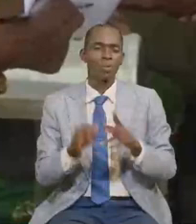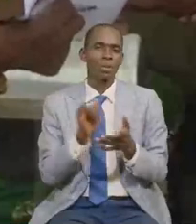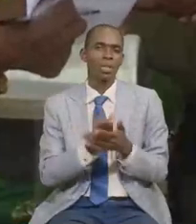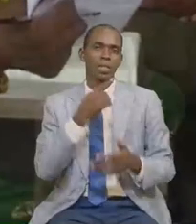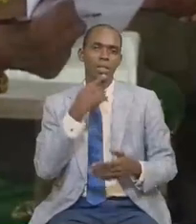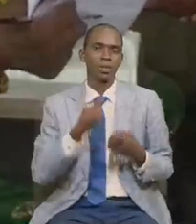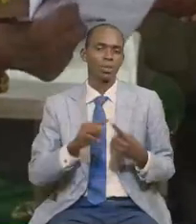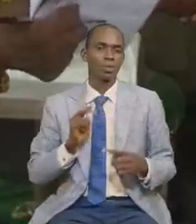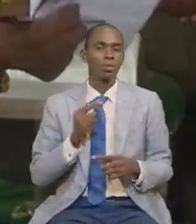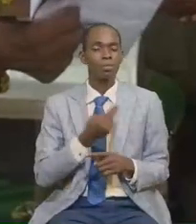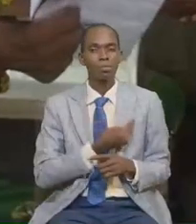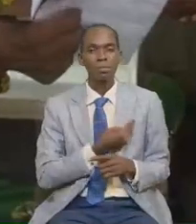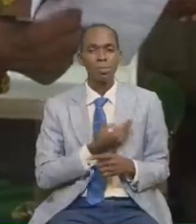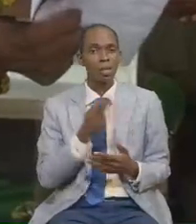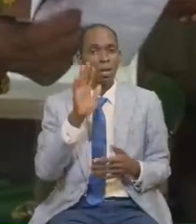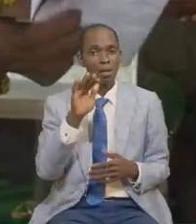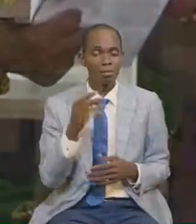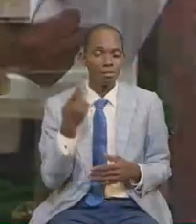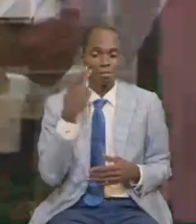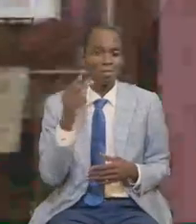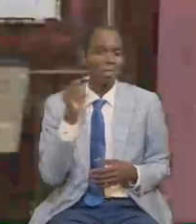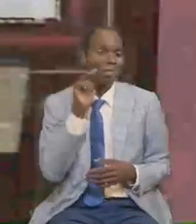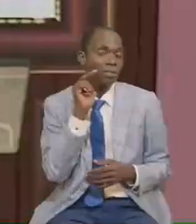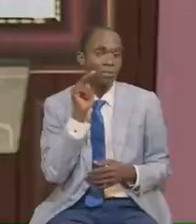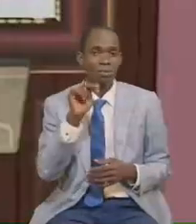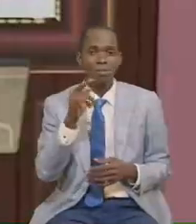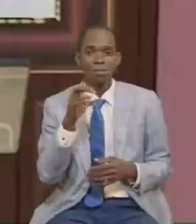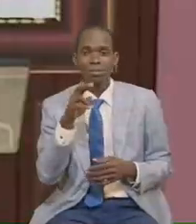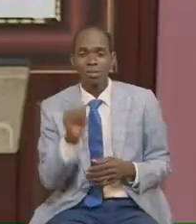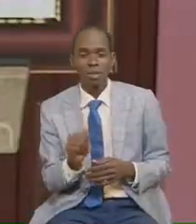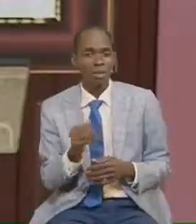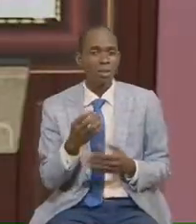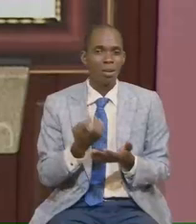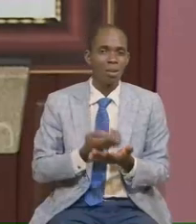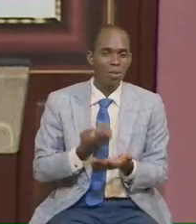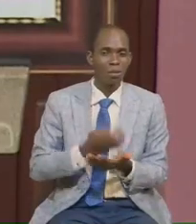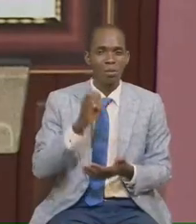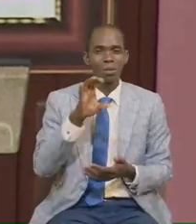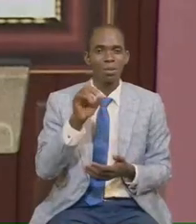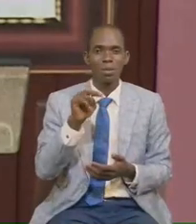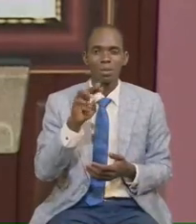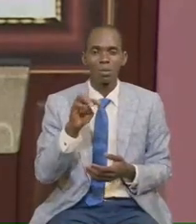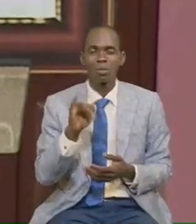Il y a des gens qui nous disent que l'économie est mauvaise. Que la situation est vraiment mauvaise dans le pays.